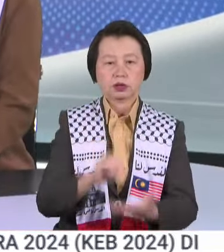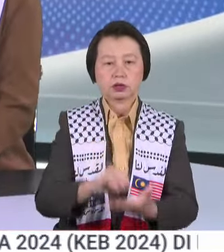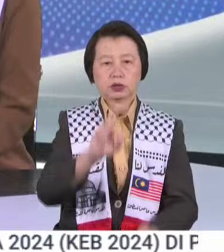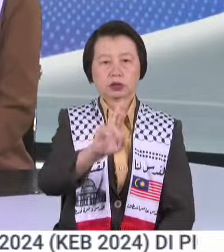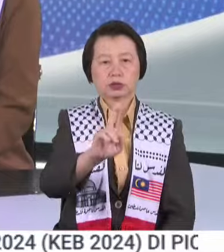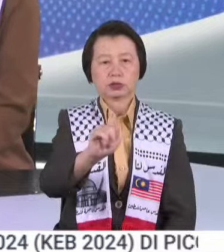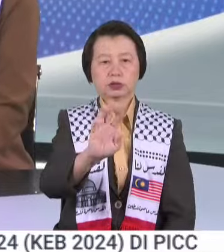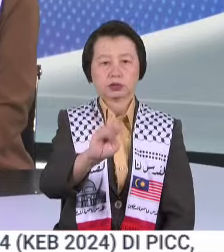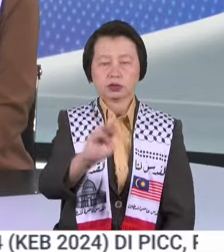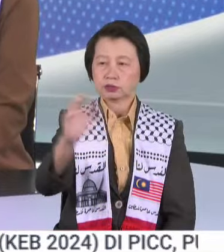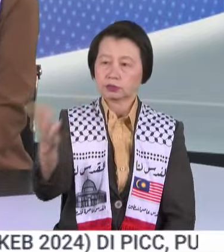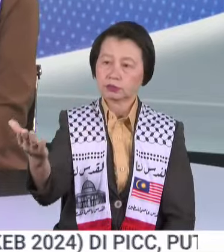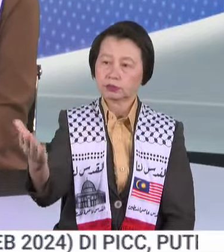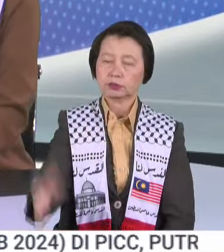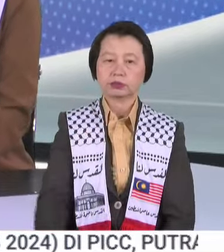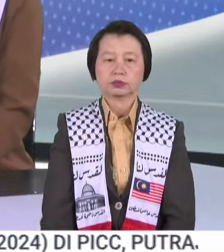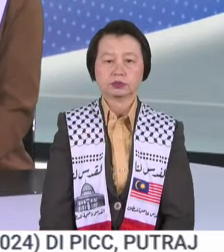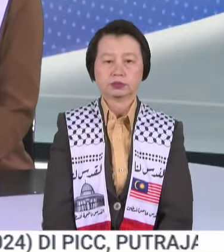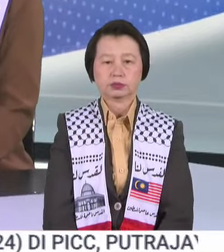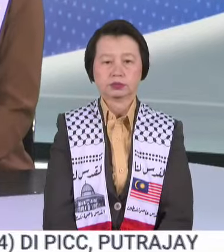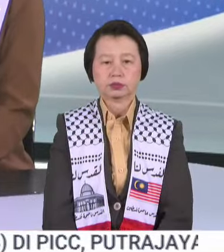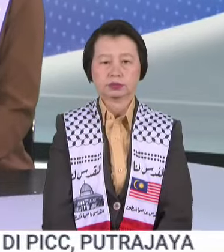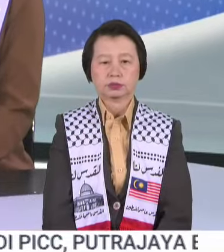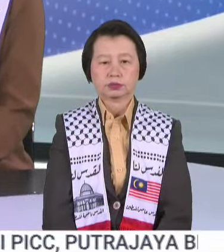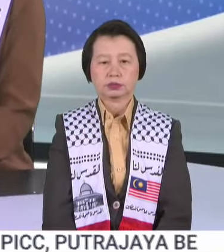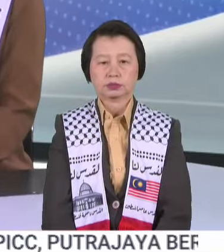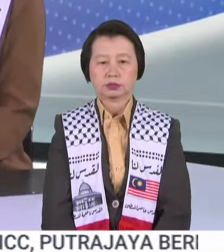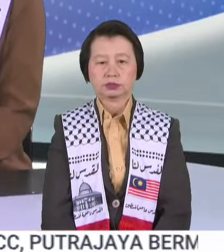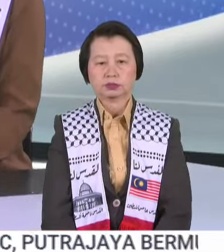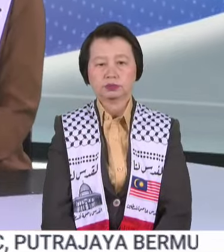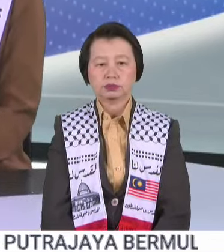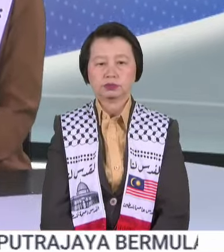Seri Angkasa. Silakan Aisyah. Sama-sama. Okey, rapat.